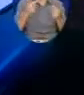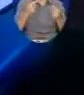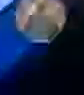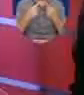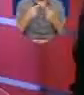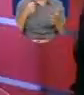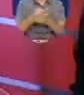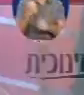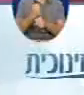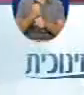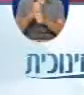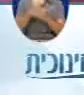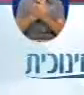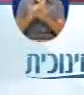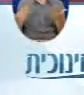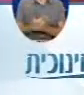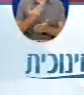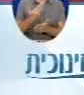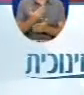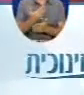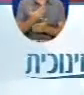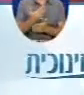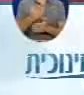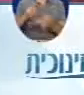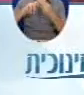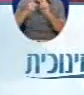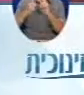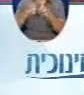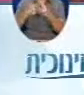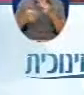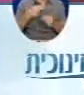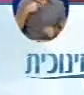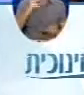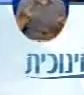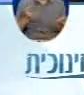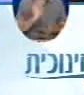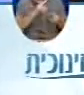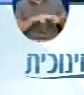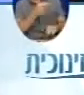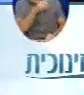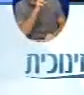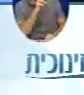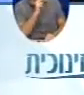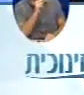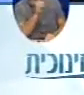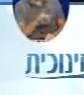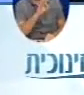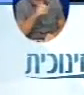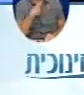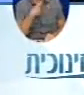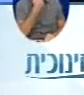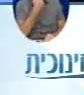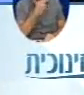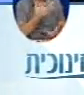עד כאן עושים סדר חדש להם, תודה שהייתם איתנו, נתראה בקרוב, זה יתראות רע. בינתיים, דיברתי מהר כדי שישאר לך זמן לדבר על הרולר. תמשיך, אני מסקרנית